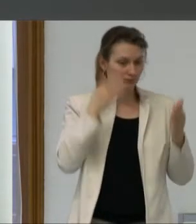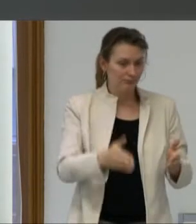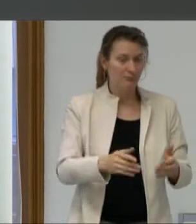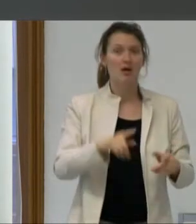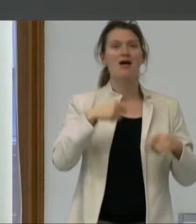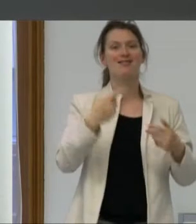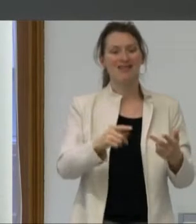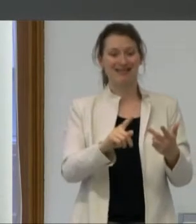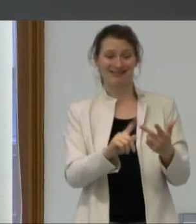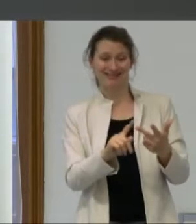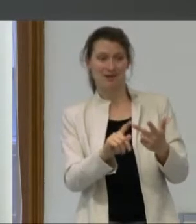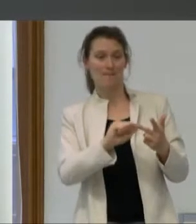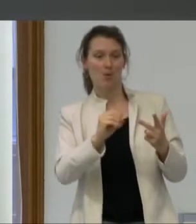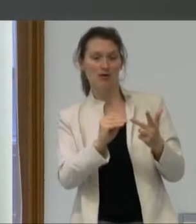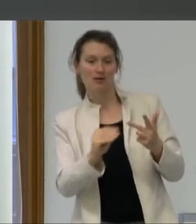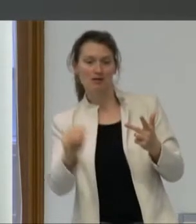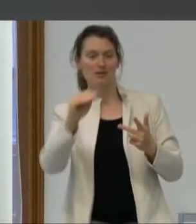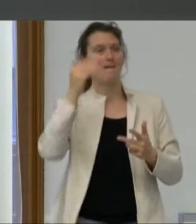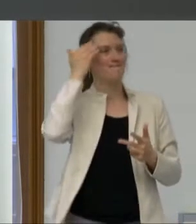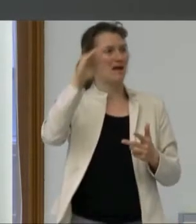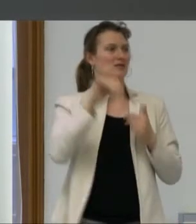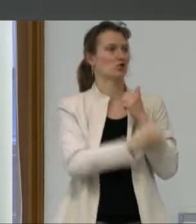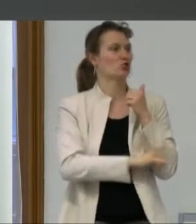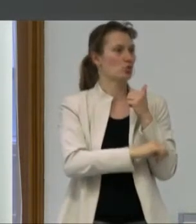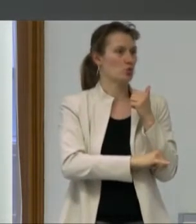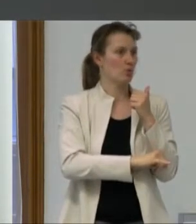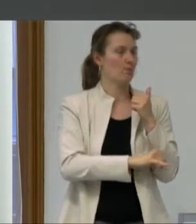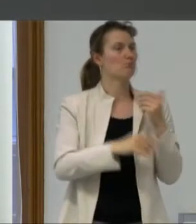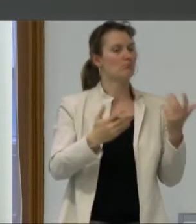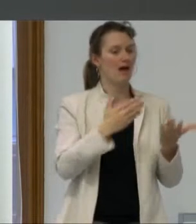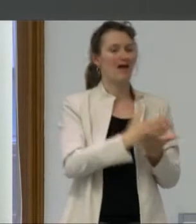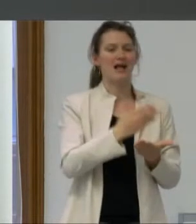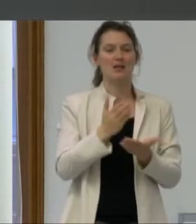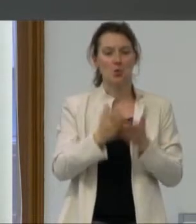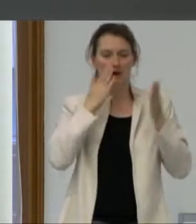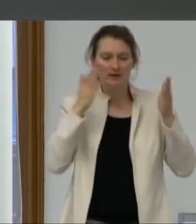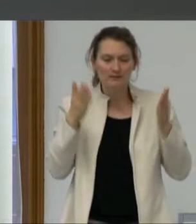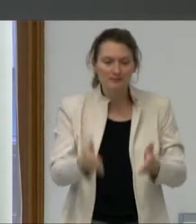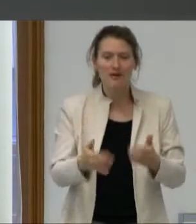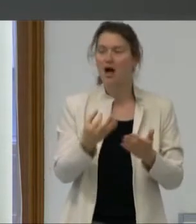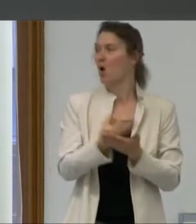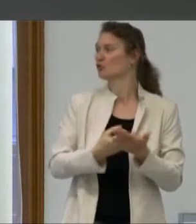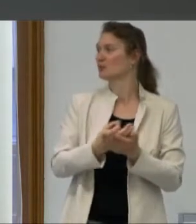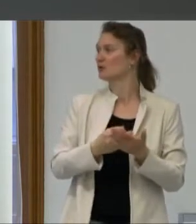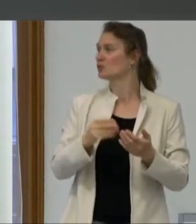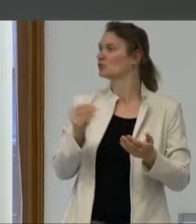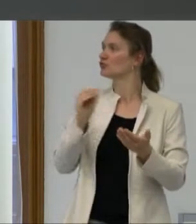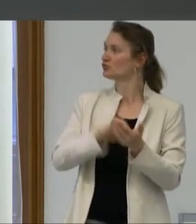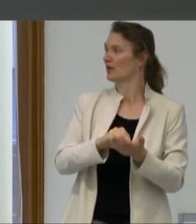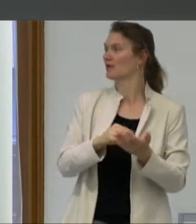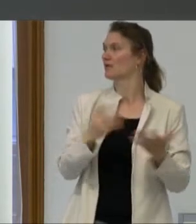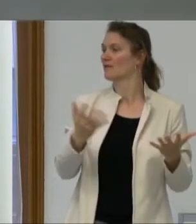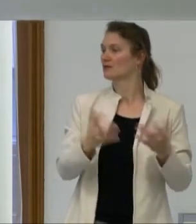die Idee, auf einem dritten Qualifikationsniveau im Masterstudium eine sogenannte kategoriale Ausbildung zu verankern, indem